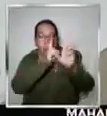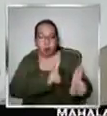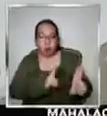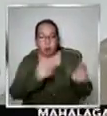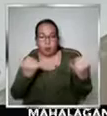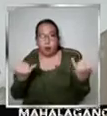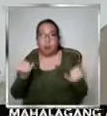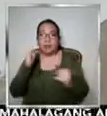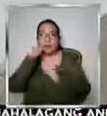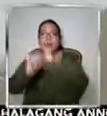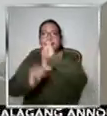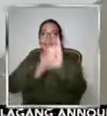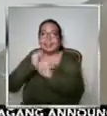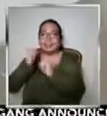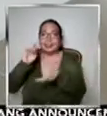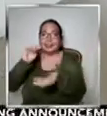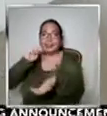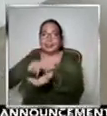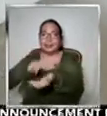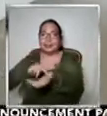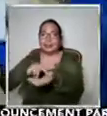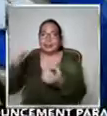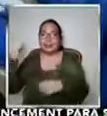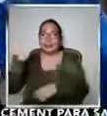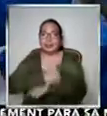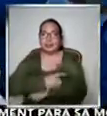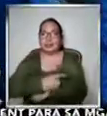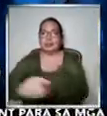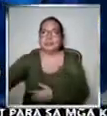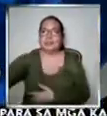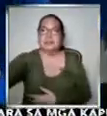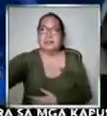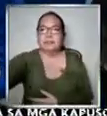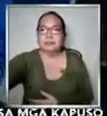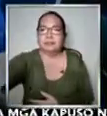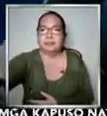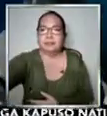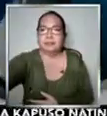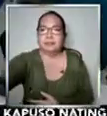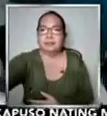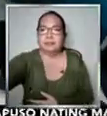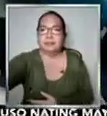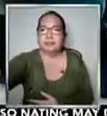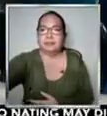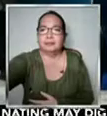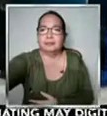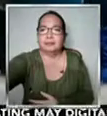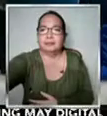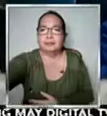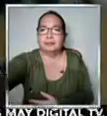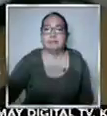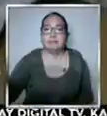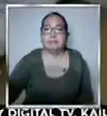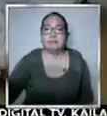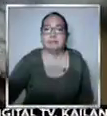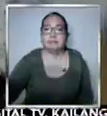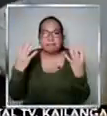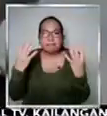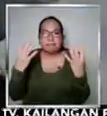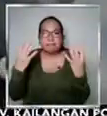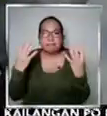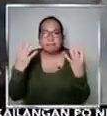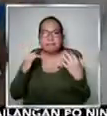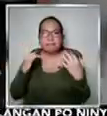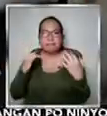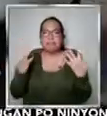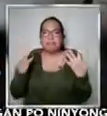Maraming frontliners ang nangunguna sa laban kontra COVID-19. Pero maituturing daw na pinaka-exposed ang mga nurse. Sila kasi